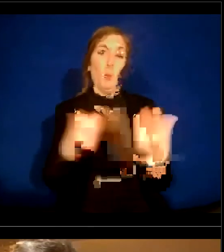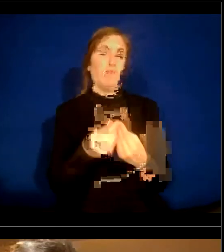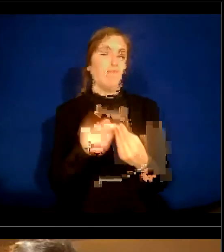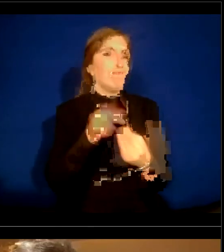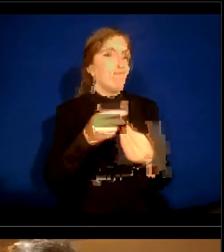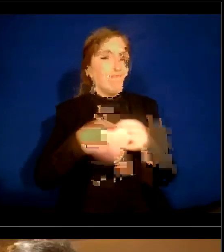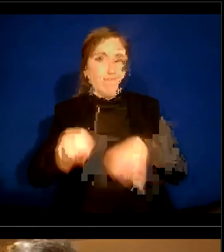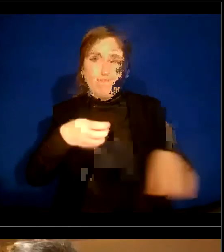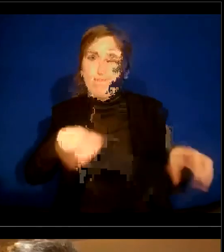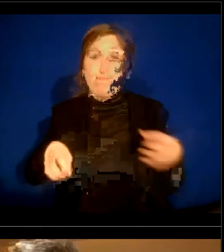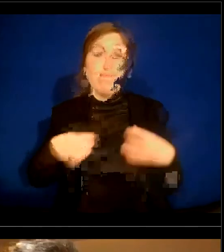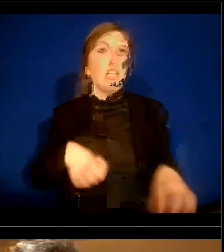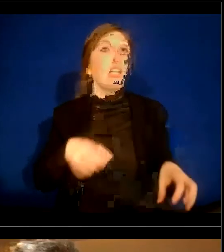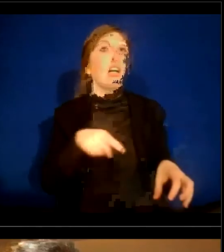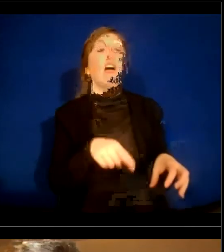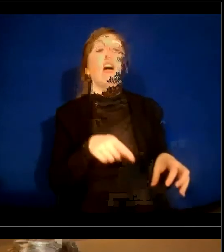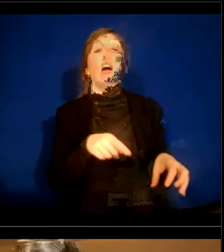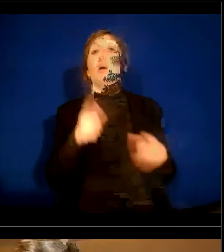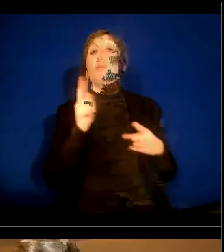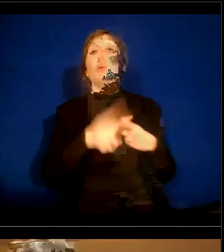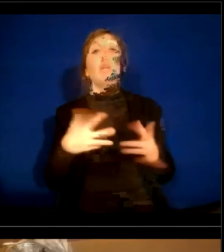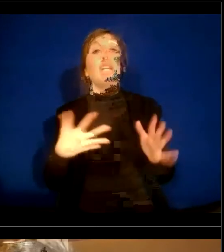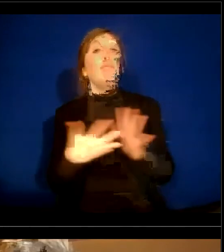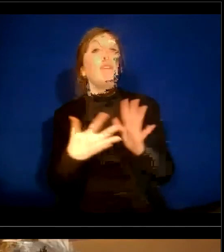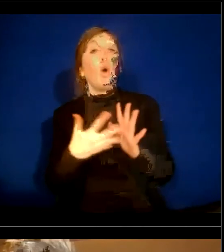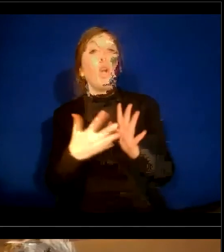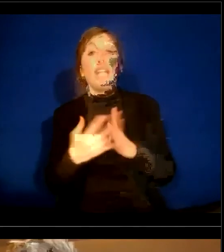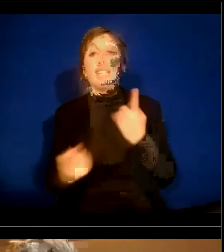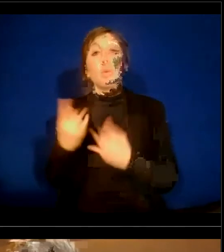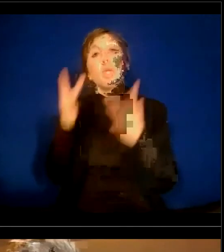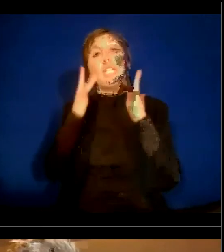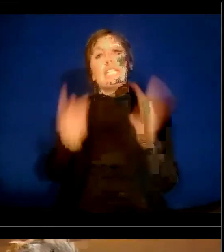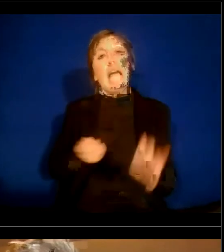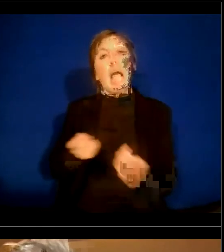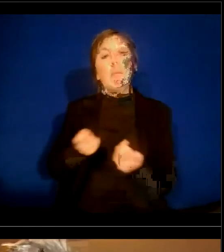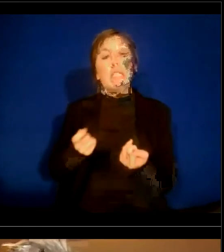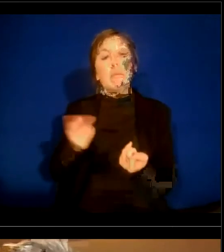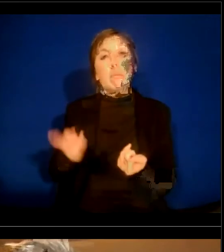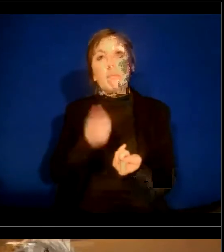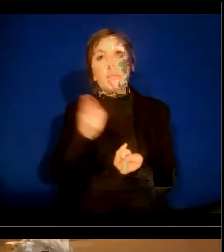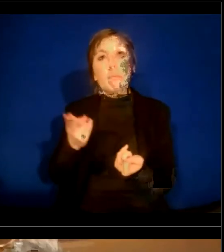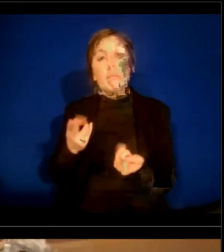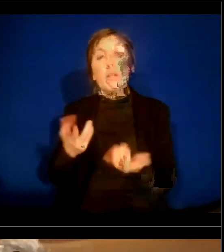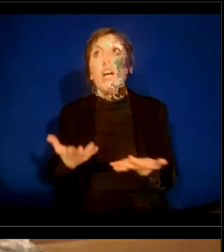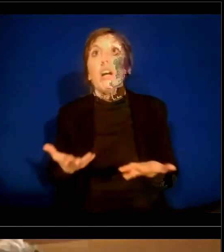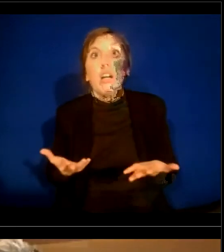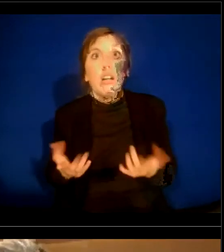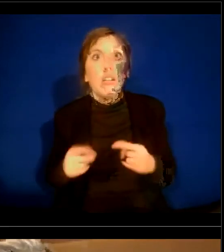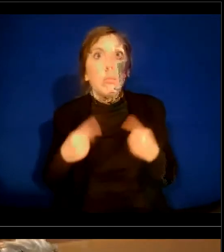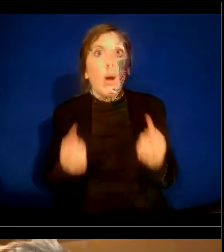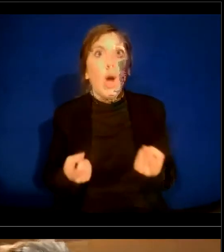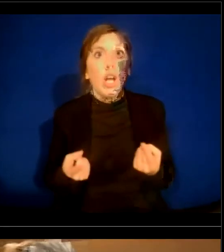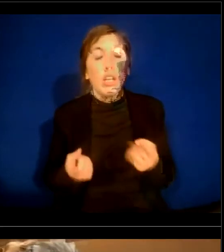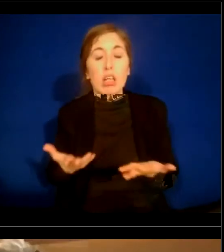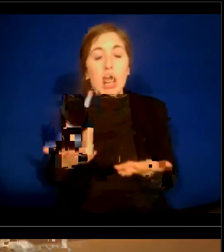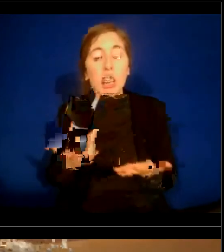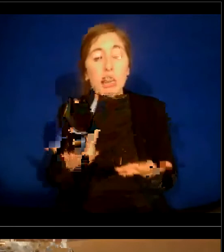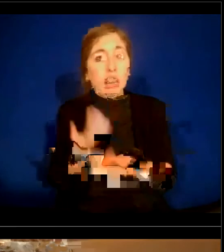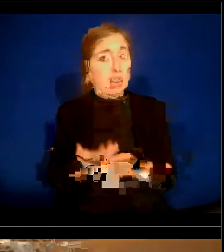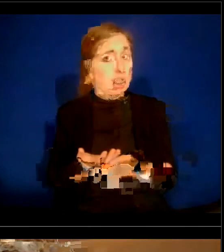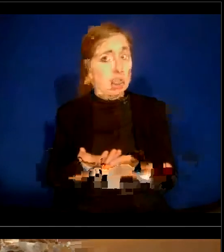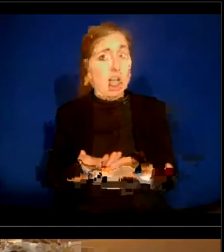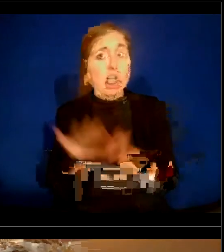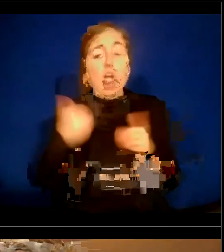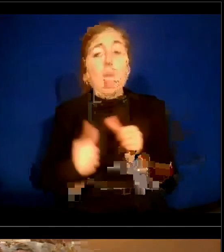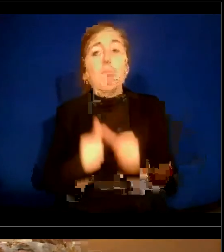anche a una tipologia di persone che dovrebbero arrivare circa 100.000 persone, che erano delle modalità per integrarsi più